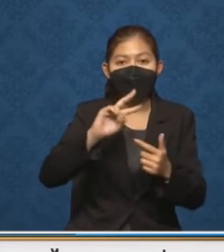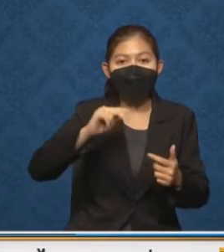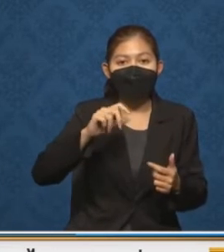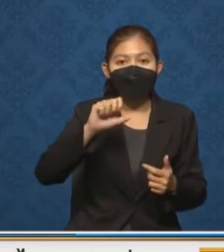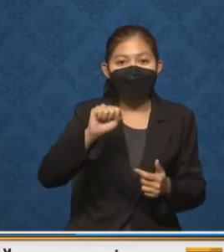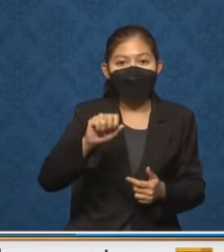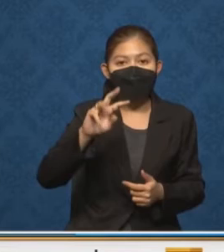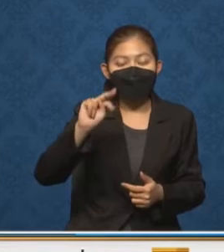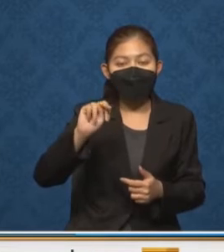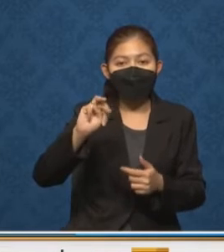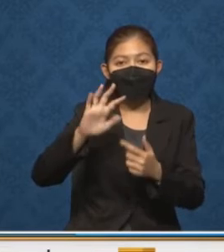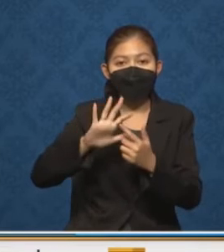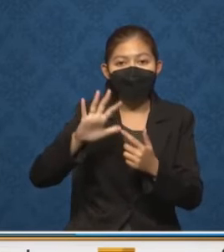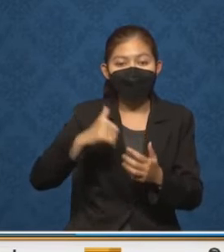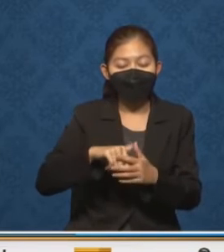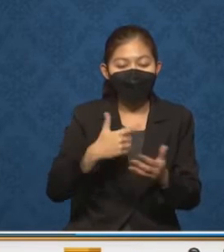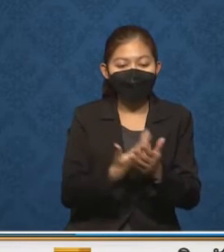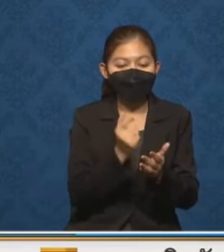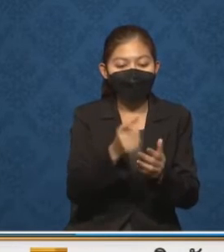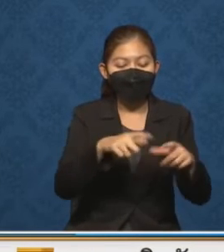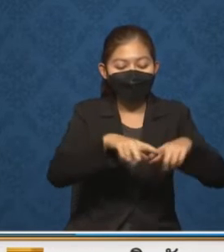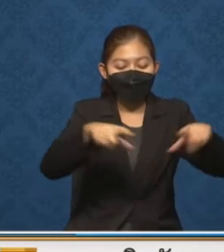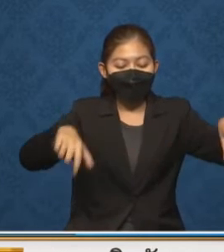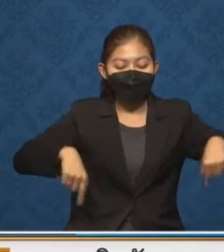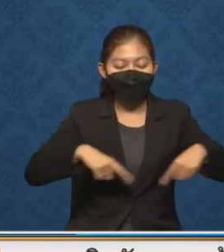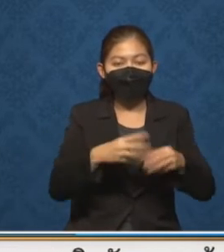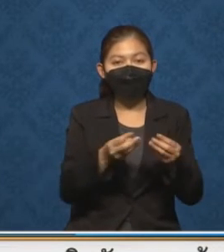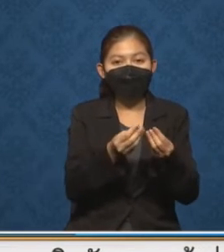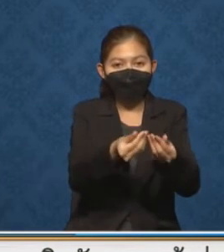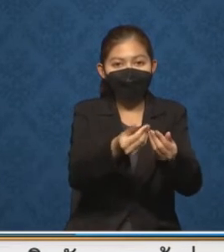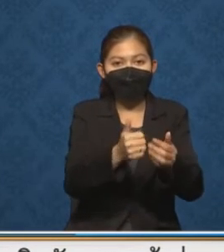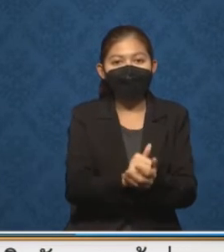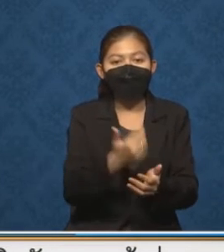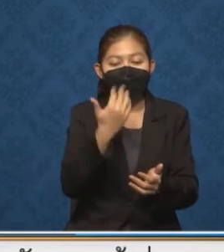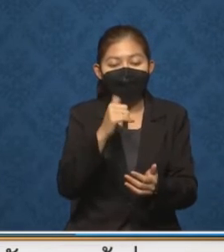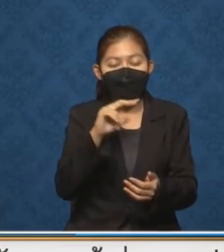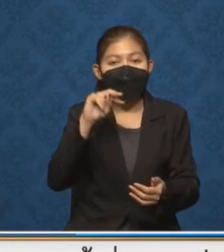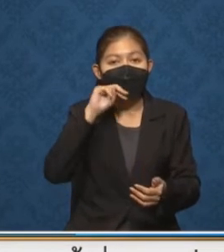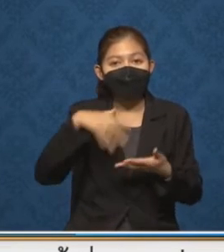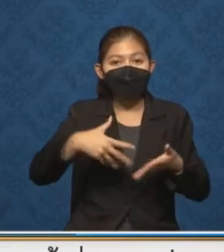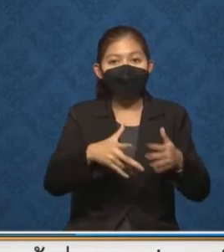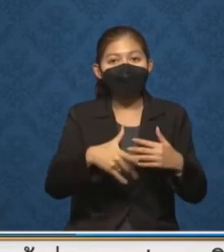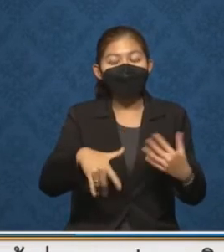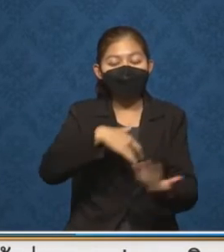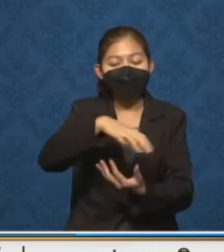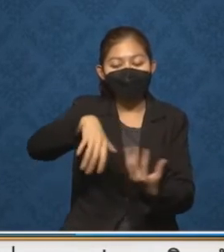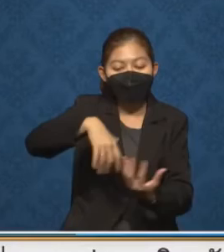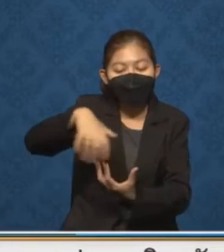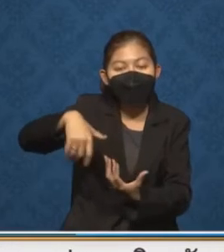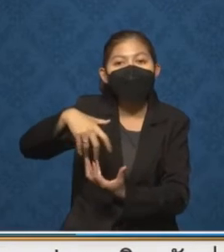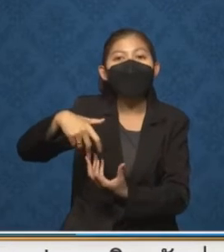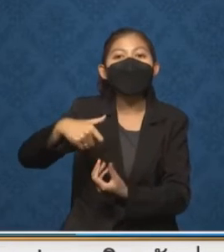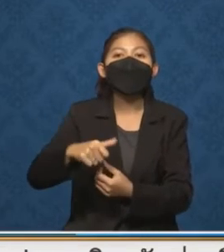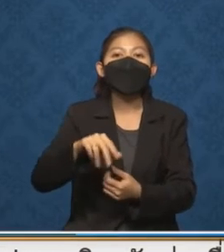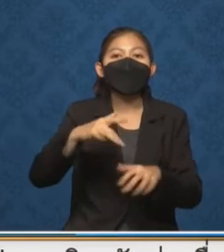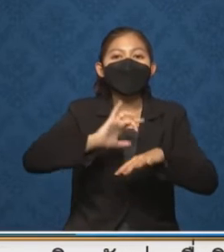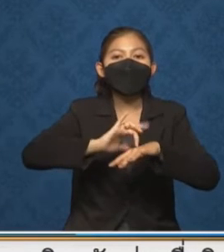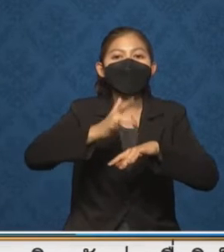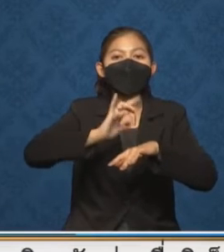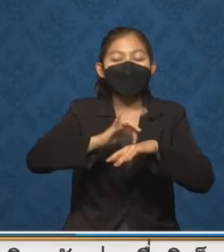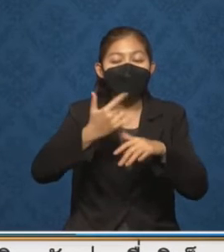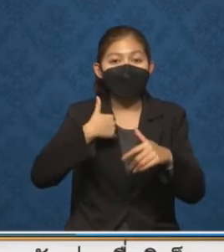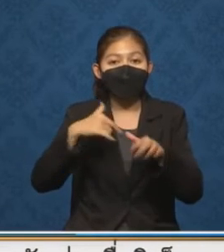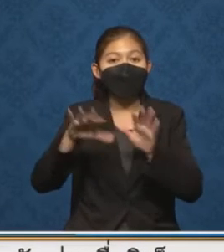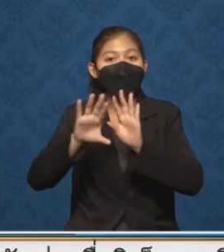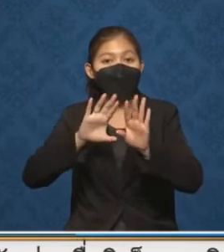จำนวนมาก truly get into riverขณะที่น้พระดา recognise กร่โยธรรมชาติอัี้ผมเปรยบเทยนะครับ